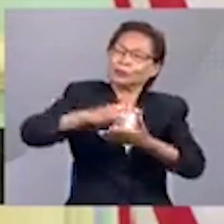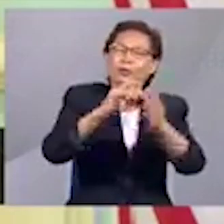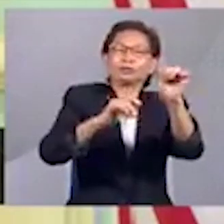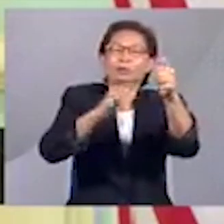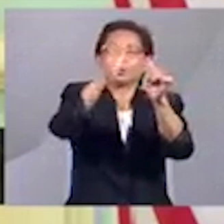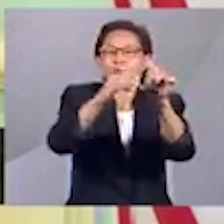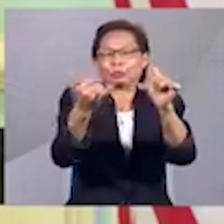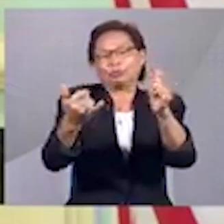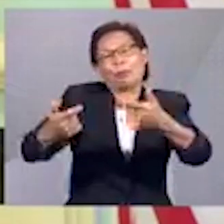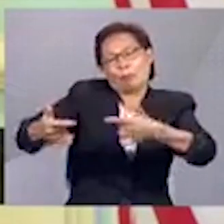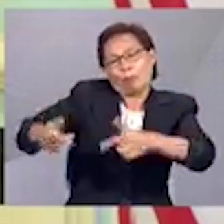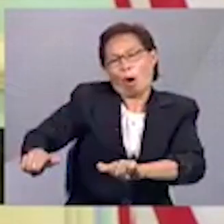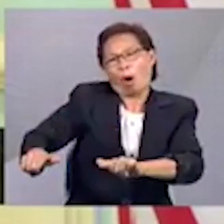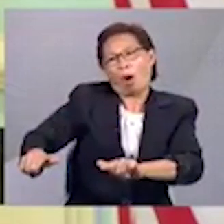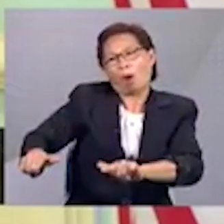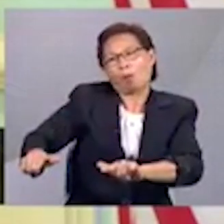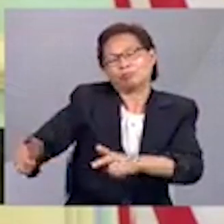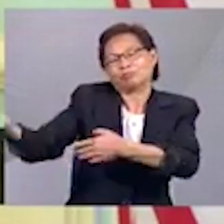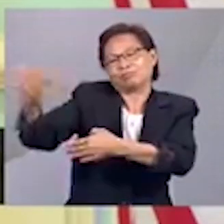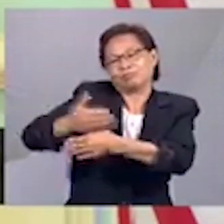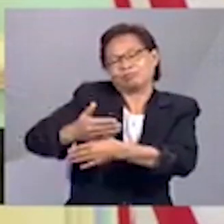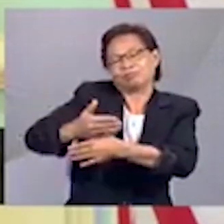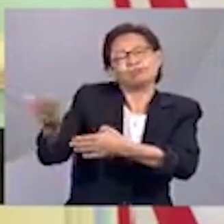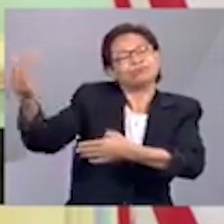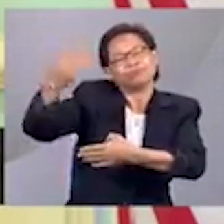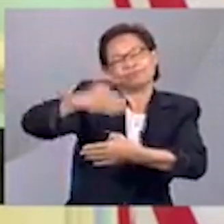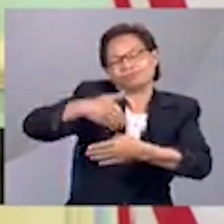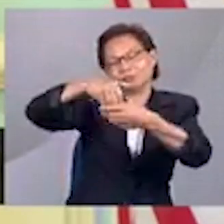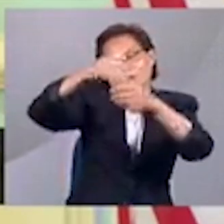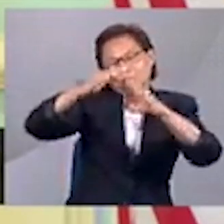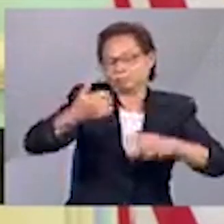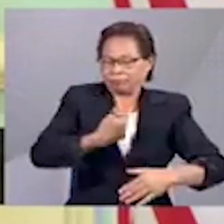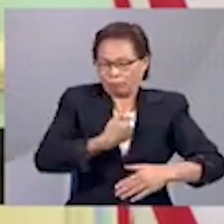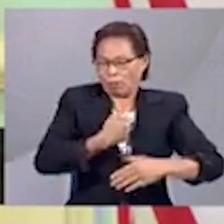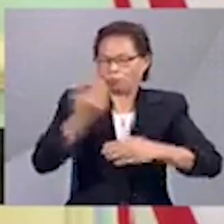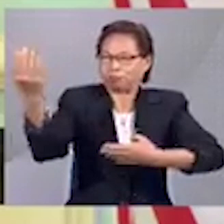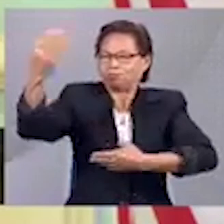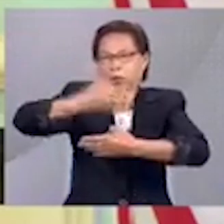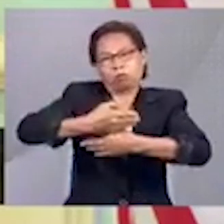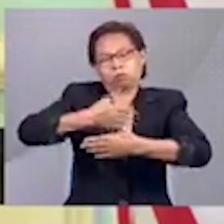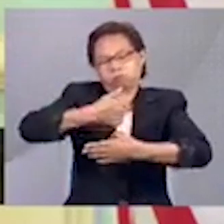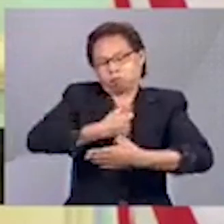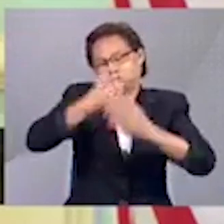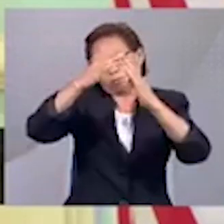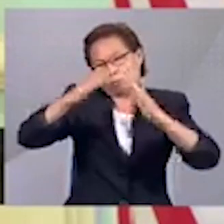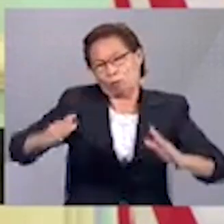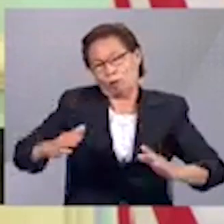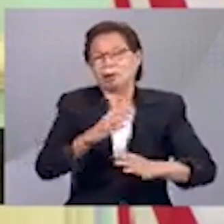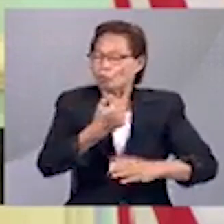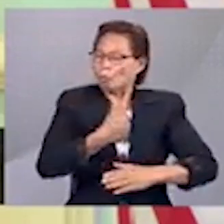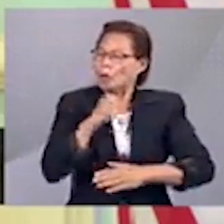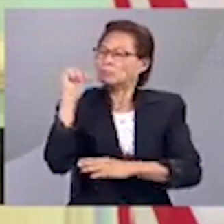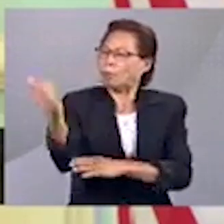Jun akan dibenarkan membuat kuarantin di rumah. Safe quarantine dan juga di